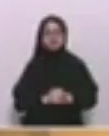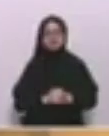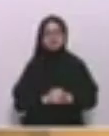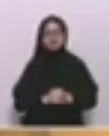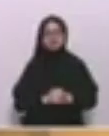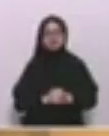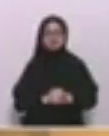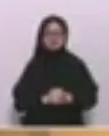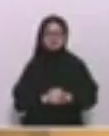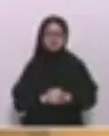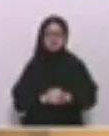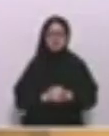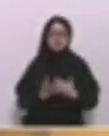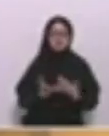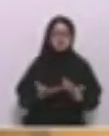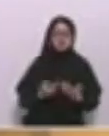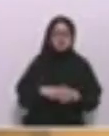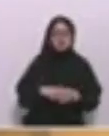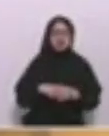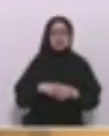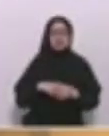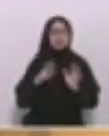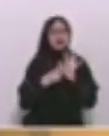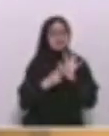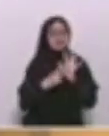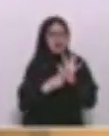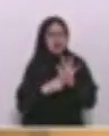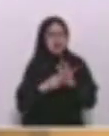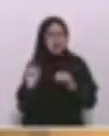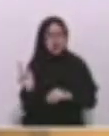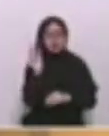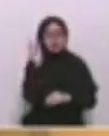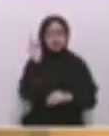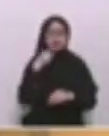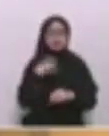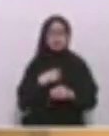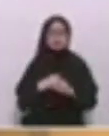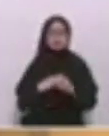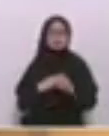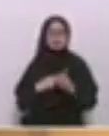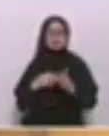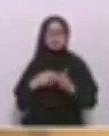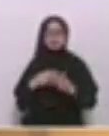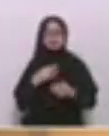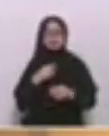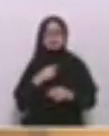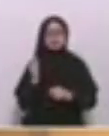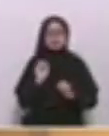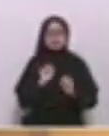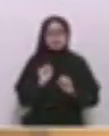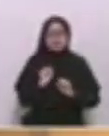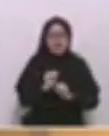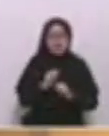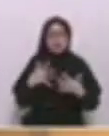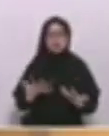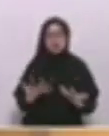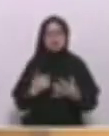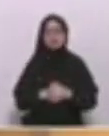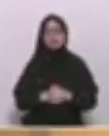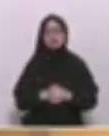baik e yang menjadi persoalan paling utama dan mendesak sebenarnya di wilayah kepulauan itu adalah